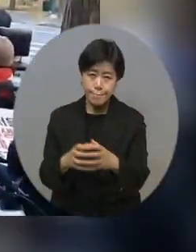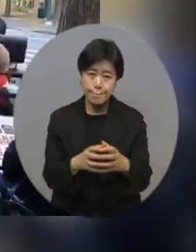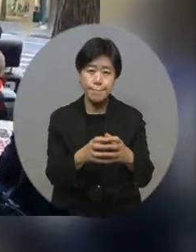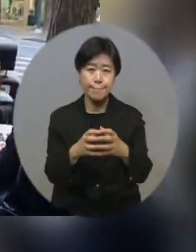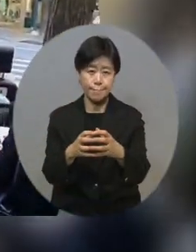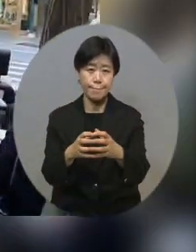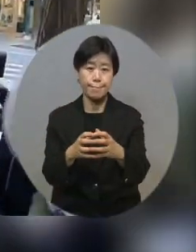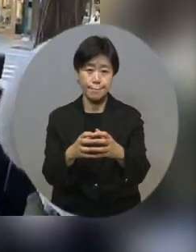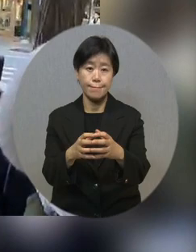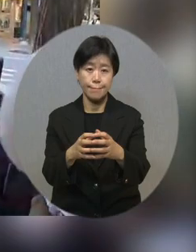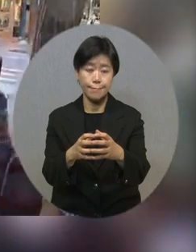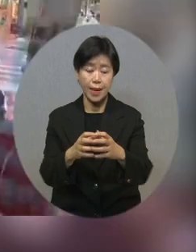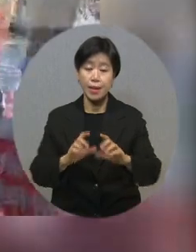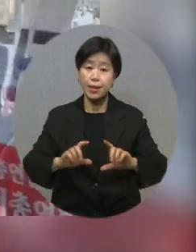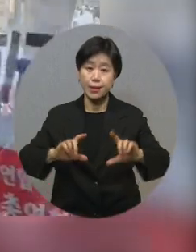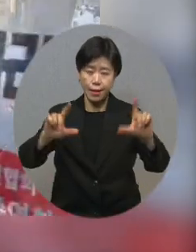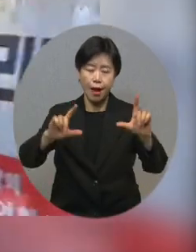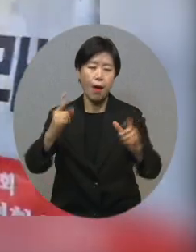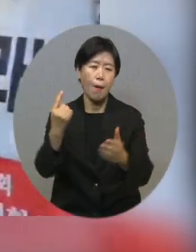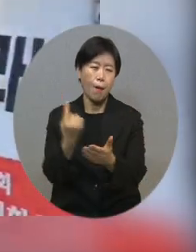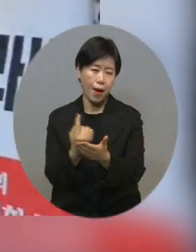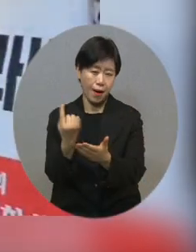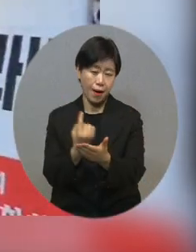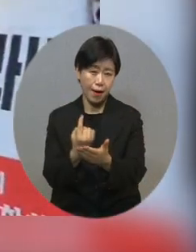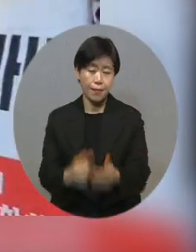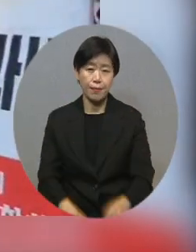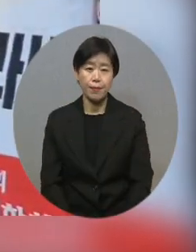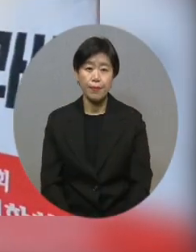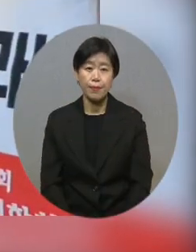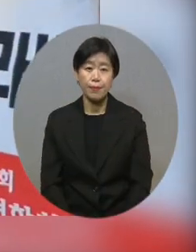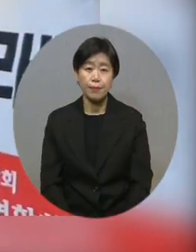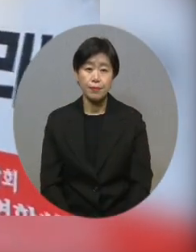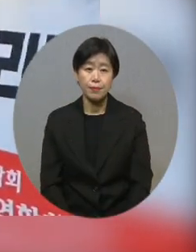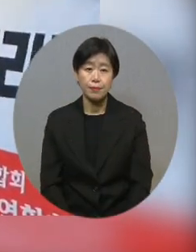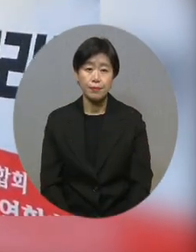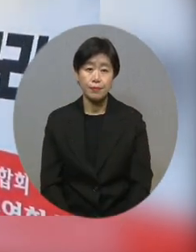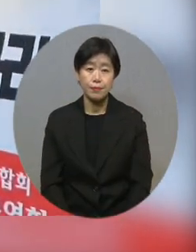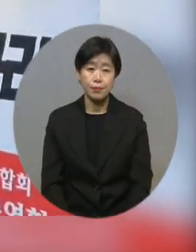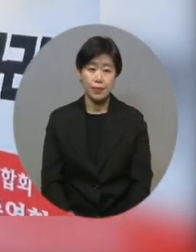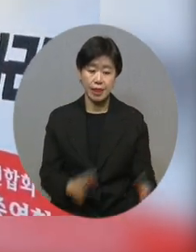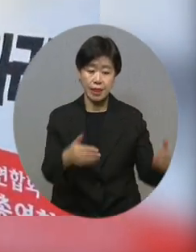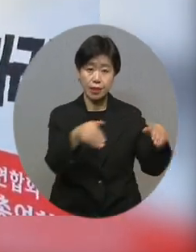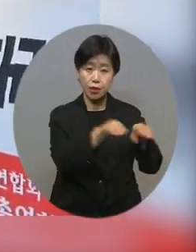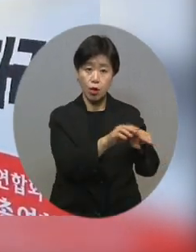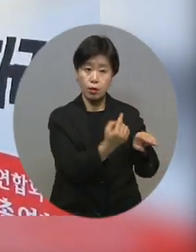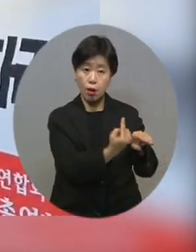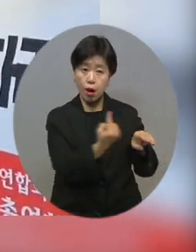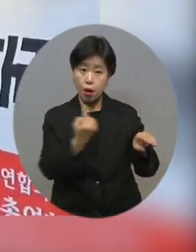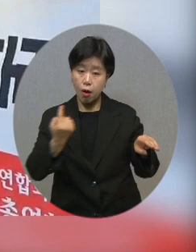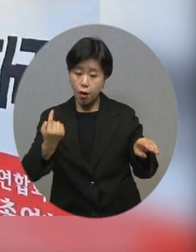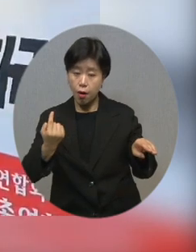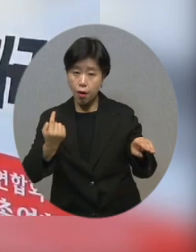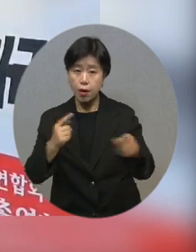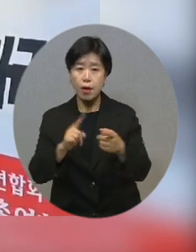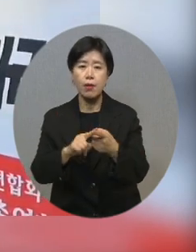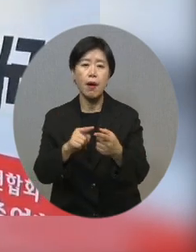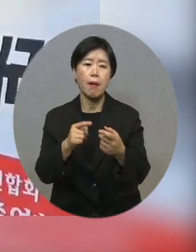둘러앉아 있는 날이 오리라 꿈꿉니다. 한시자울 명칭에 대해서 이야기를 드릴까 합니다.